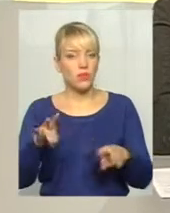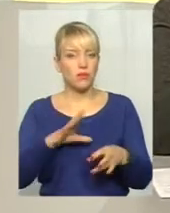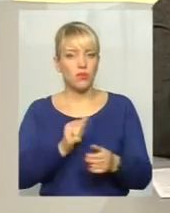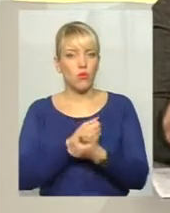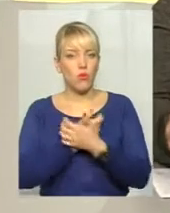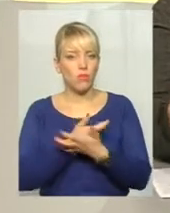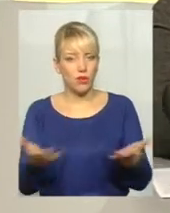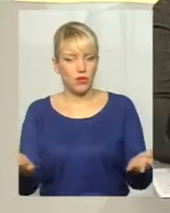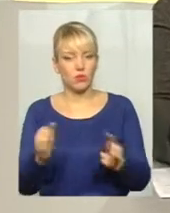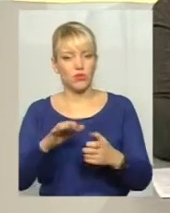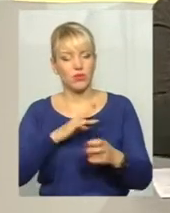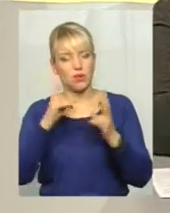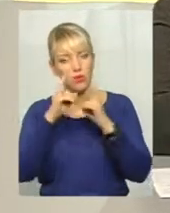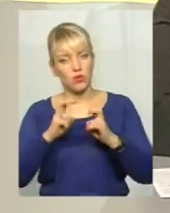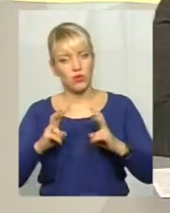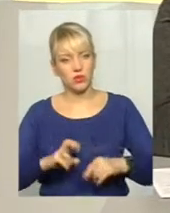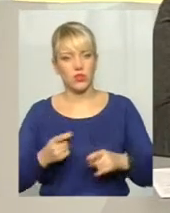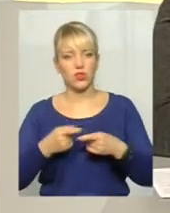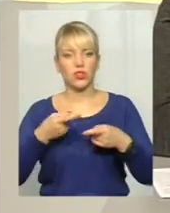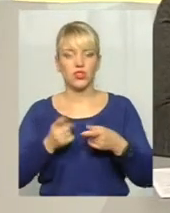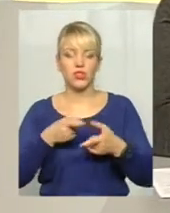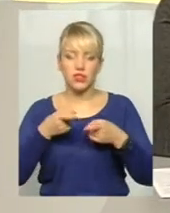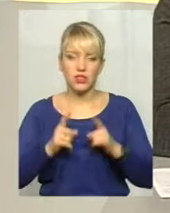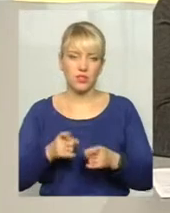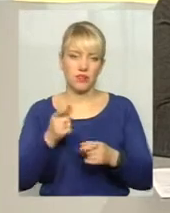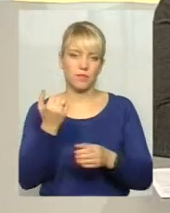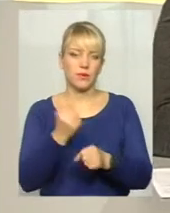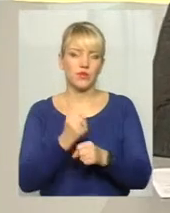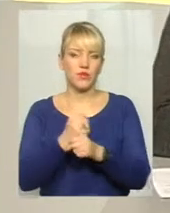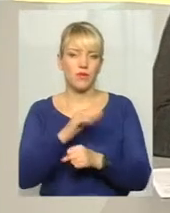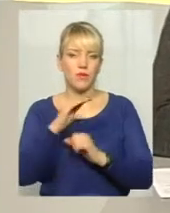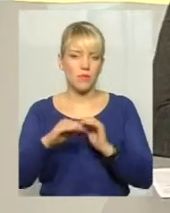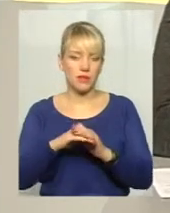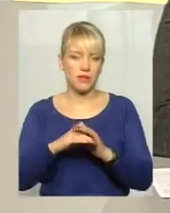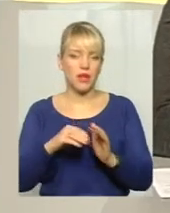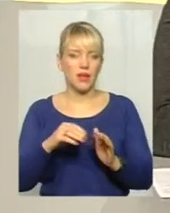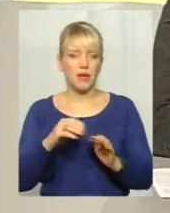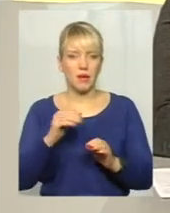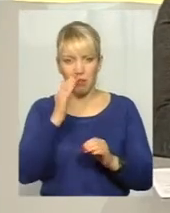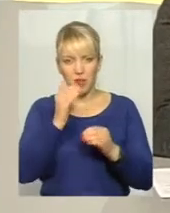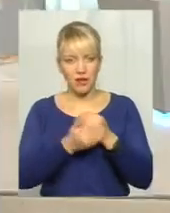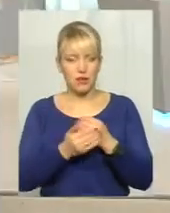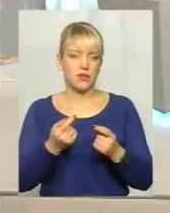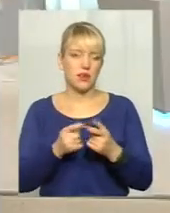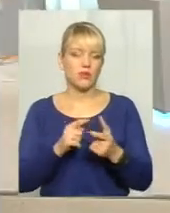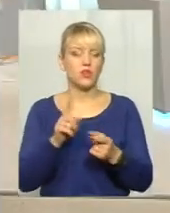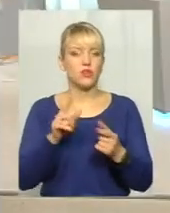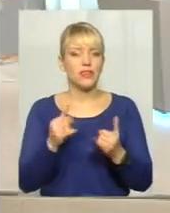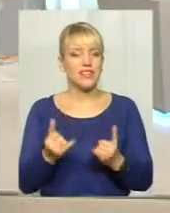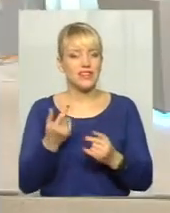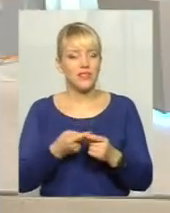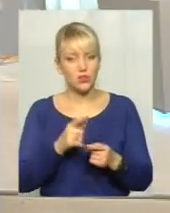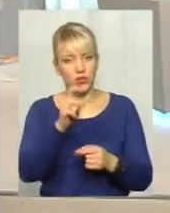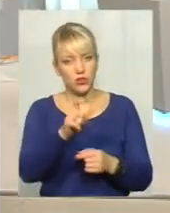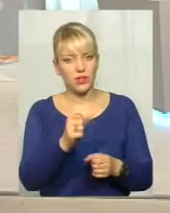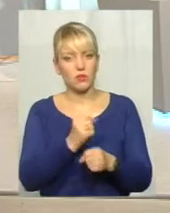Чи дійсно він працював під прикриттям, і це він пропонував хабар заради того, щоб затримати потім хабарника, так? Ось, чи як мало?